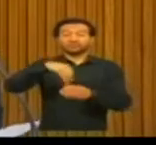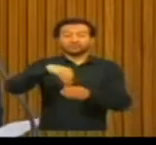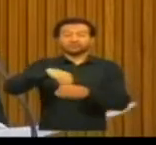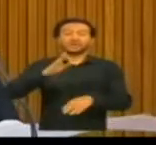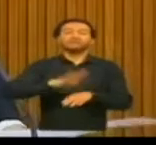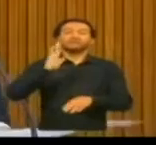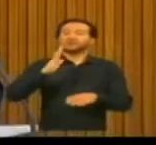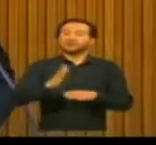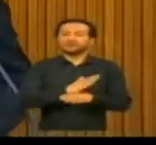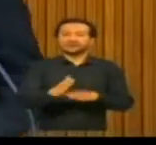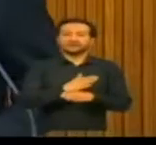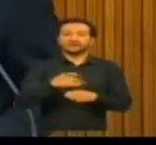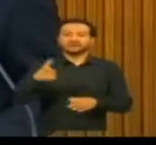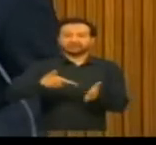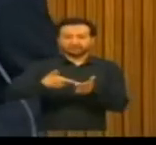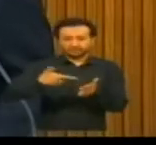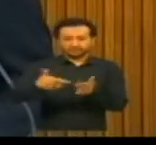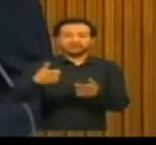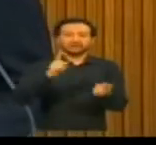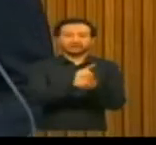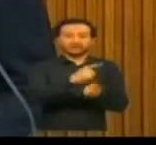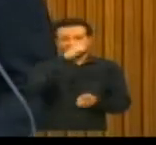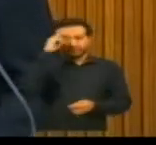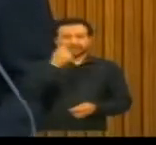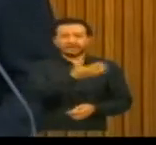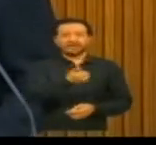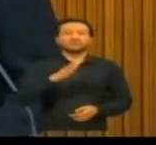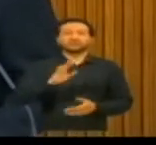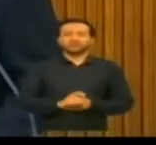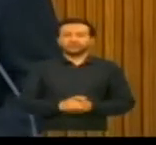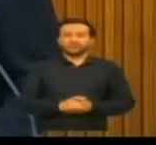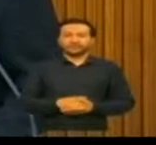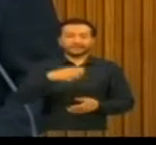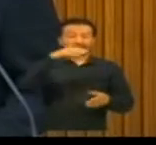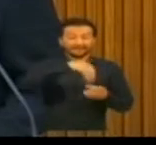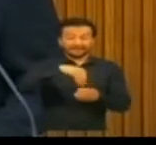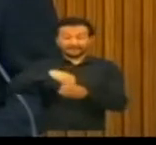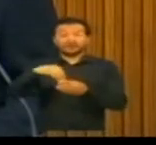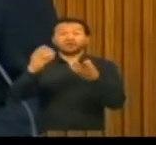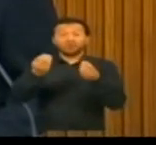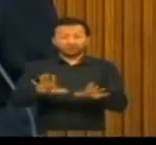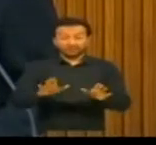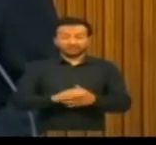Niçin? Ektikleri zaman karşılığını alamıyorlar. Eken olmayınca